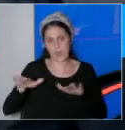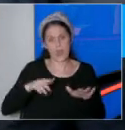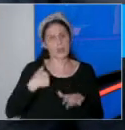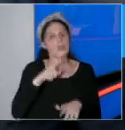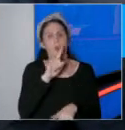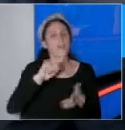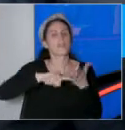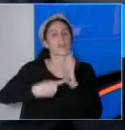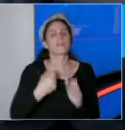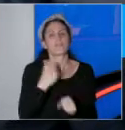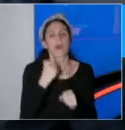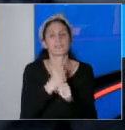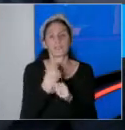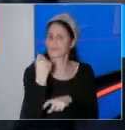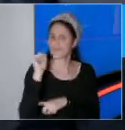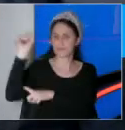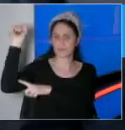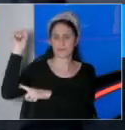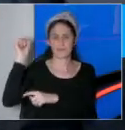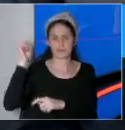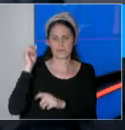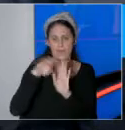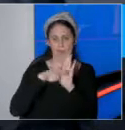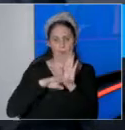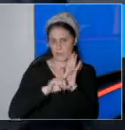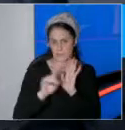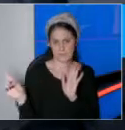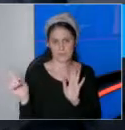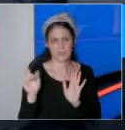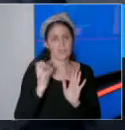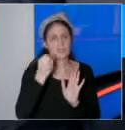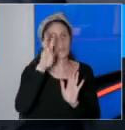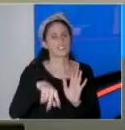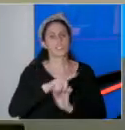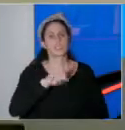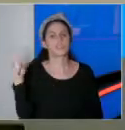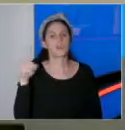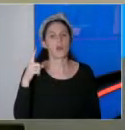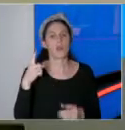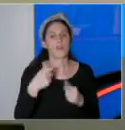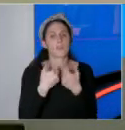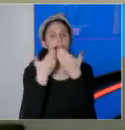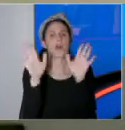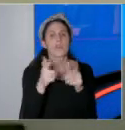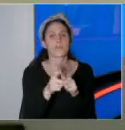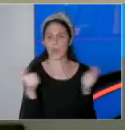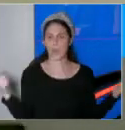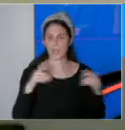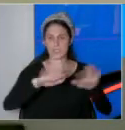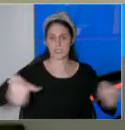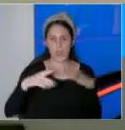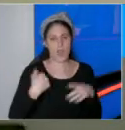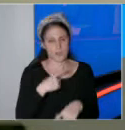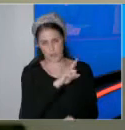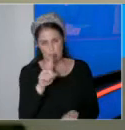מתכוונים לעשות משהו בניגוד לחוק. אם יש איסור על פתיחת בריכות שחייה, אנחנו לא נפתח בריכות שחייה, אנחנו